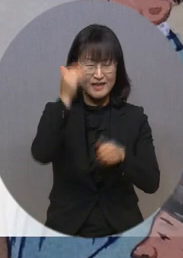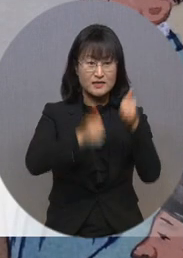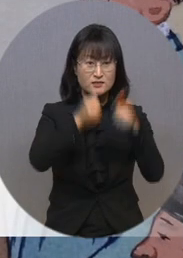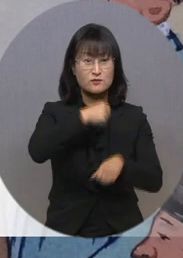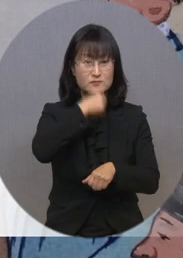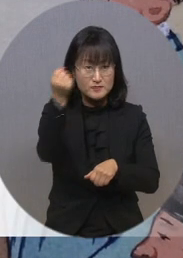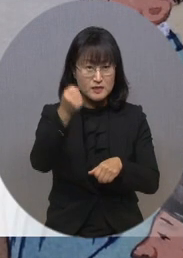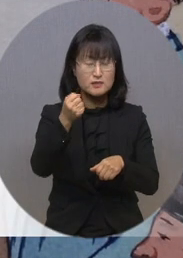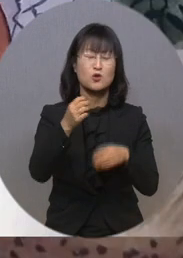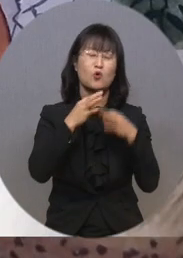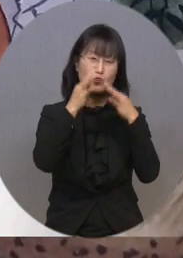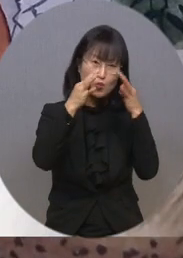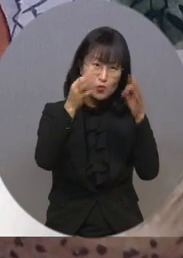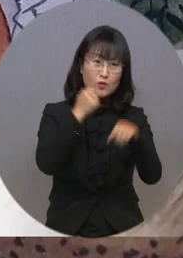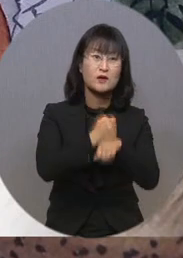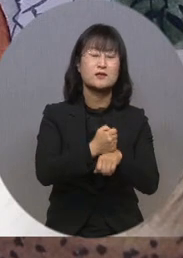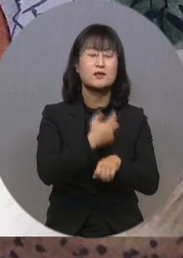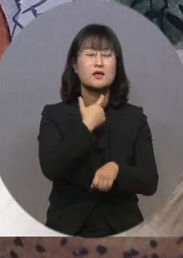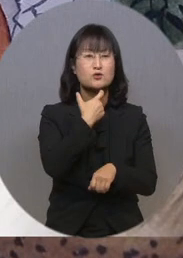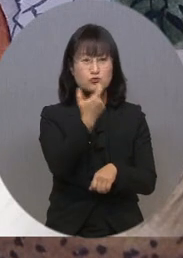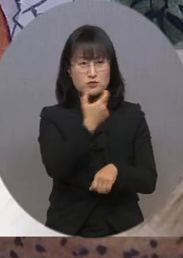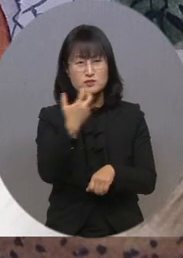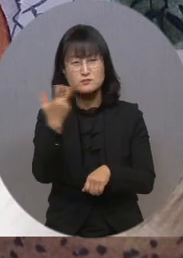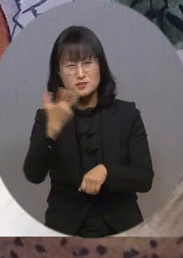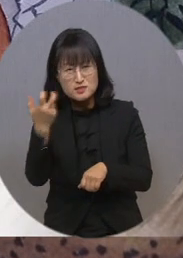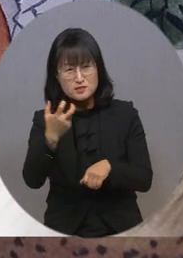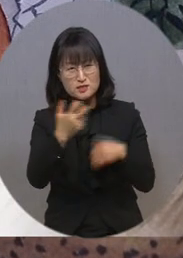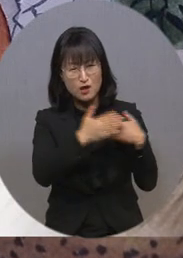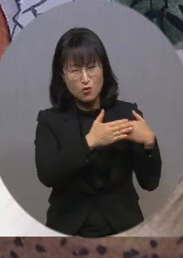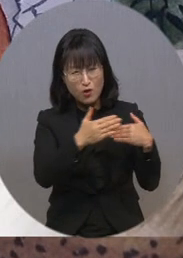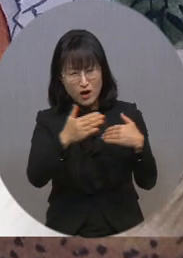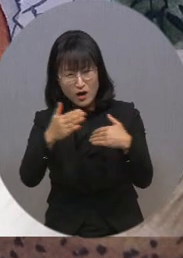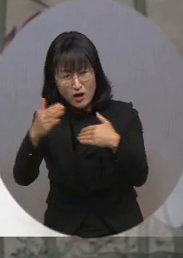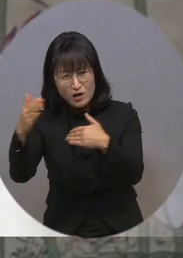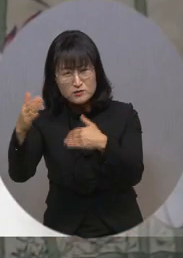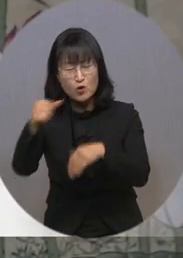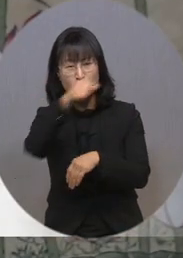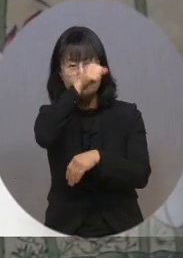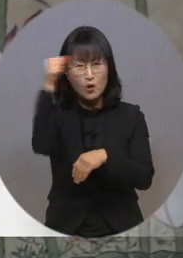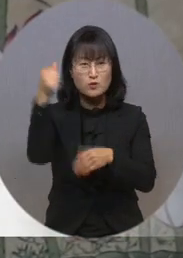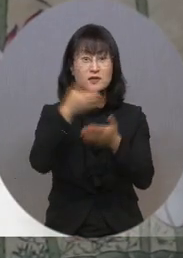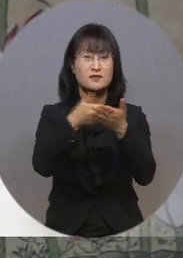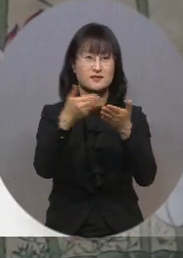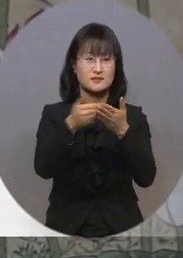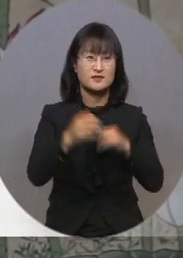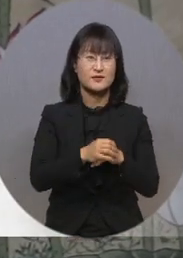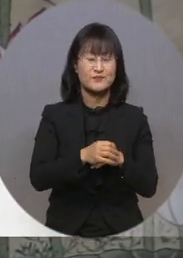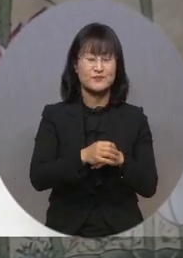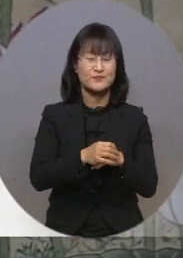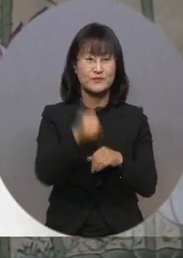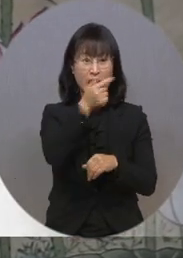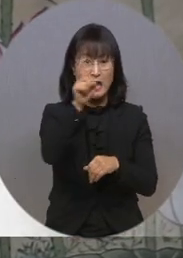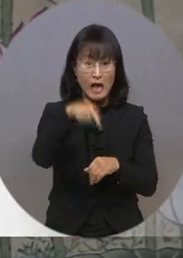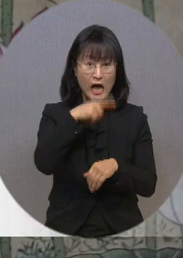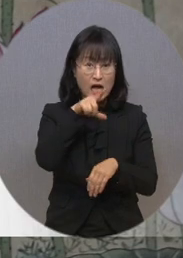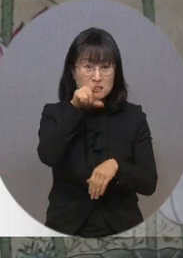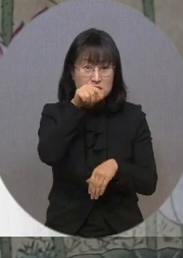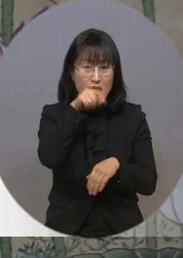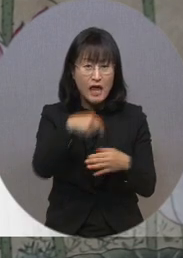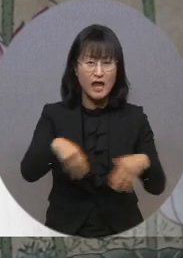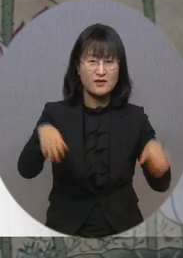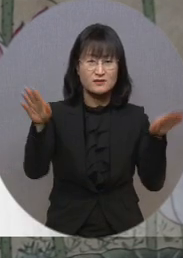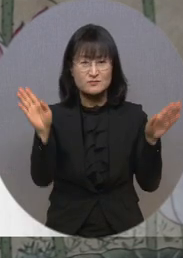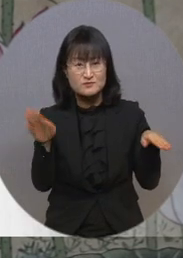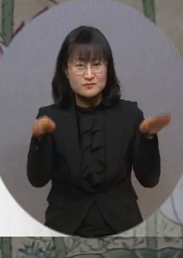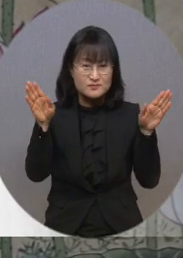힘쓰다가 폐갑과 고희를 맞는 과정을 그린 평생도. 항무리가 한가로운 한때를 보내는